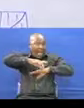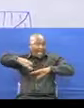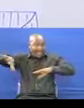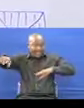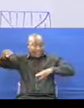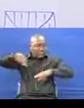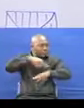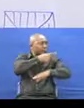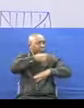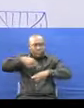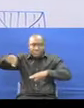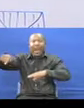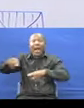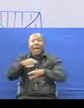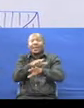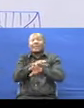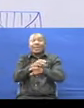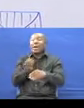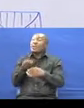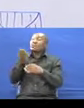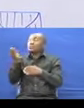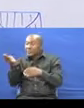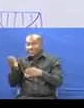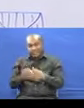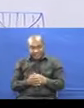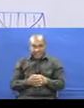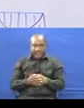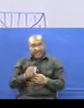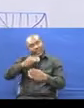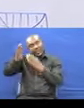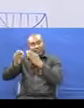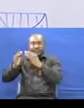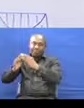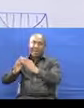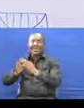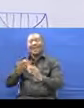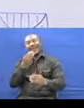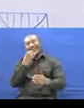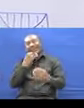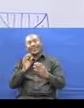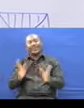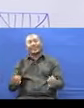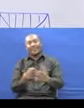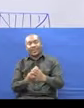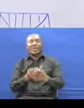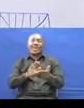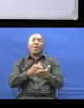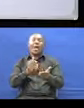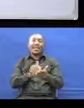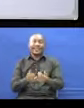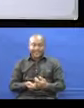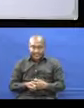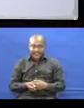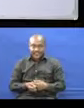hisabati zetu. Tulipokuwa darasa la 3 tulijifunza kuhusu sehemu. Si ndio eh? Kila mmoja anakumbuka eh